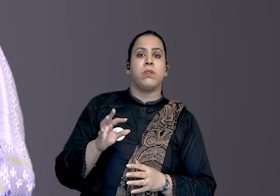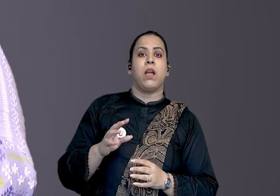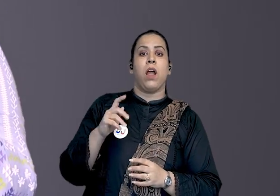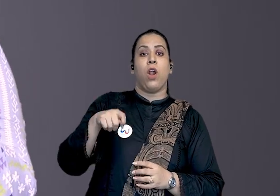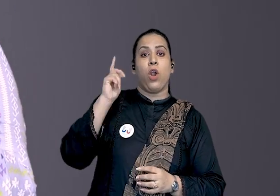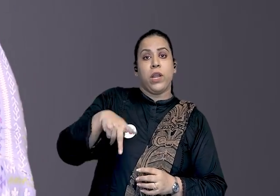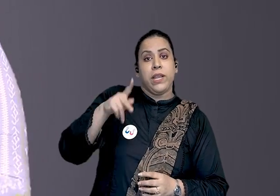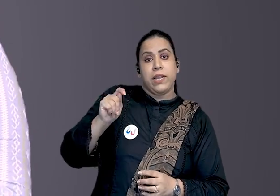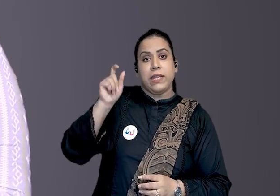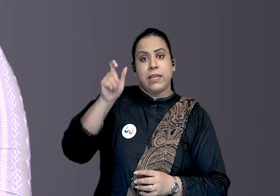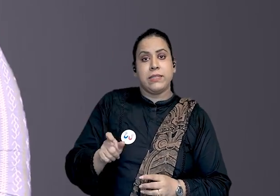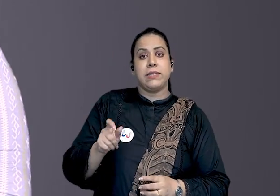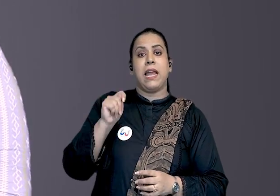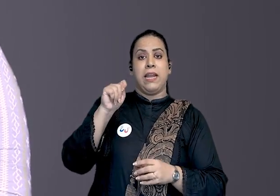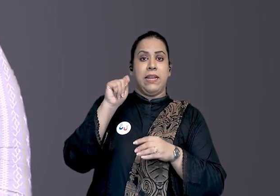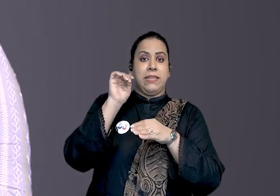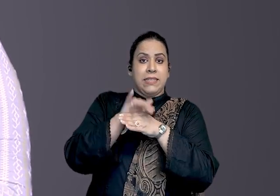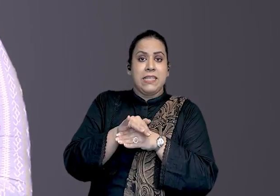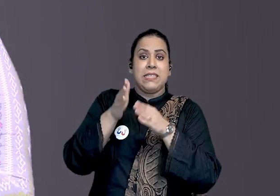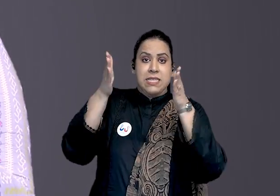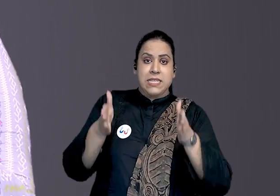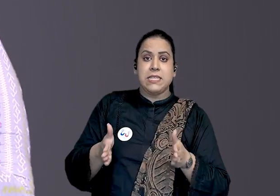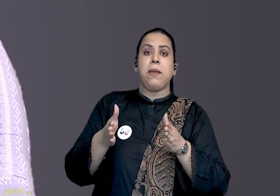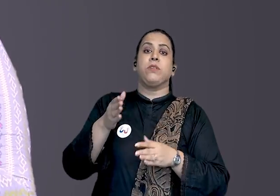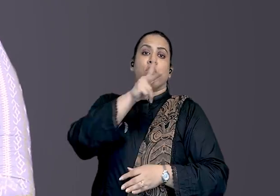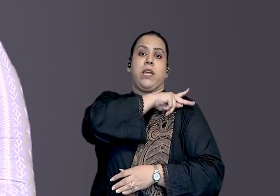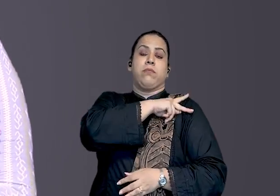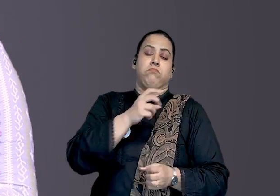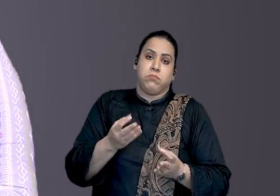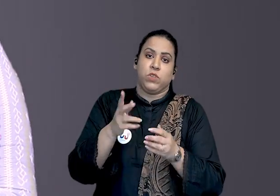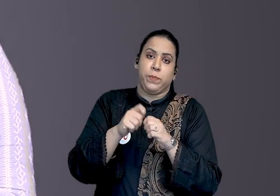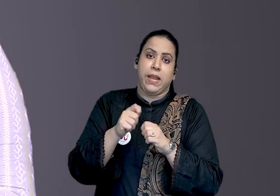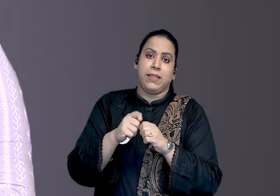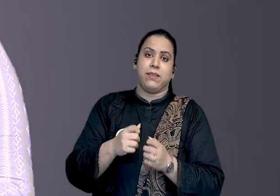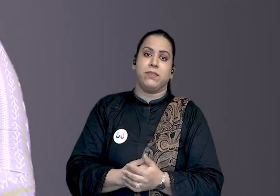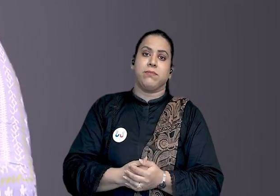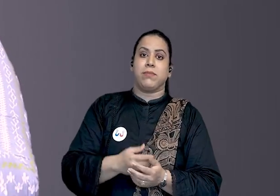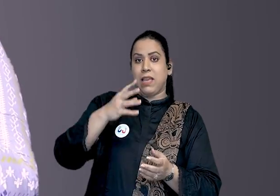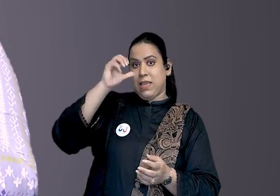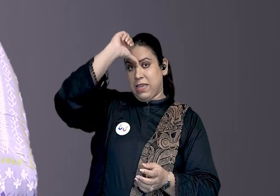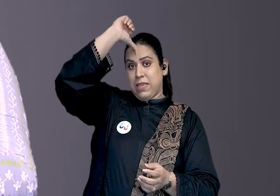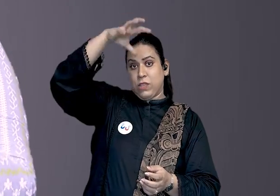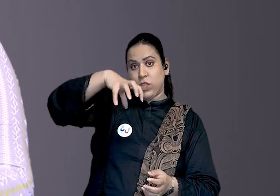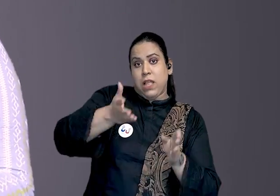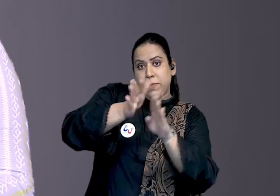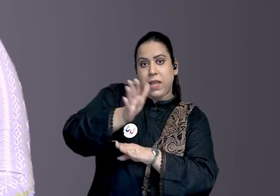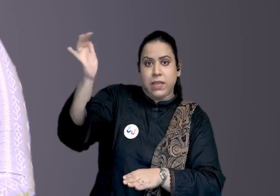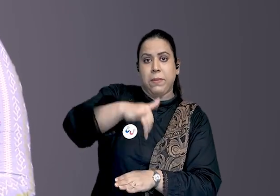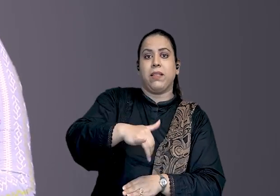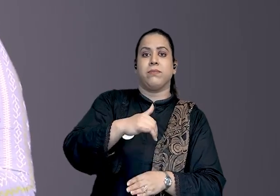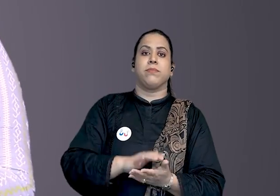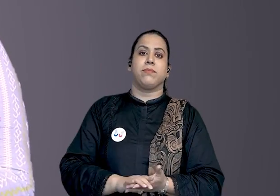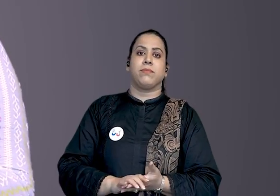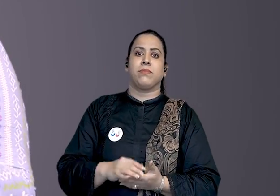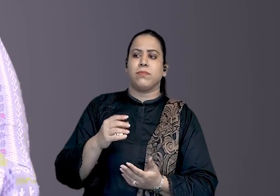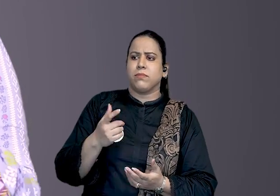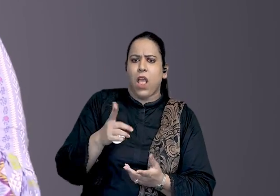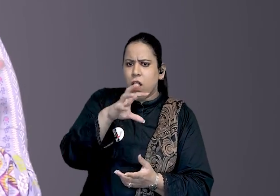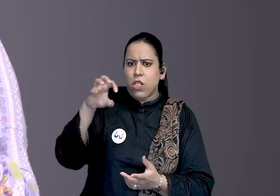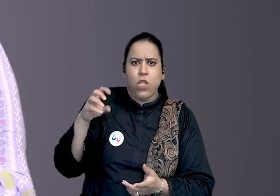حساب سے بہت ساری ہمارے پاس ٹیلی گراف موجود ہیں، بہت سارے ہمارے پاس خطوط موجود ہیں، بہت ساری ایسی رپورٹس موجود ہیں جو کہ